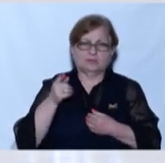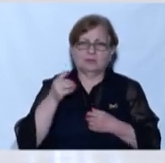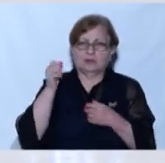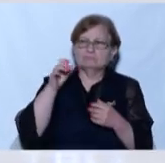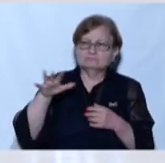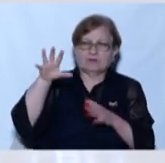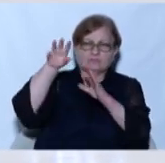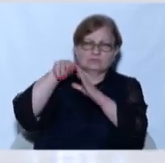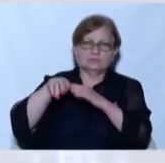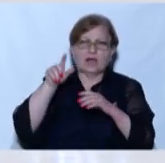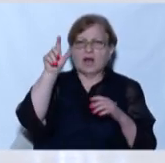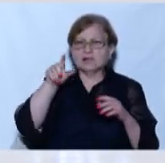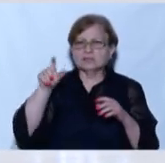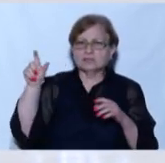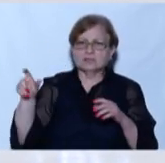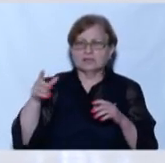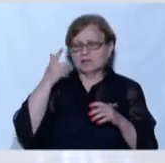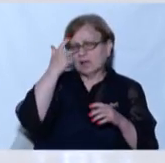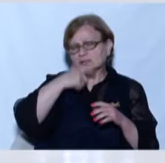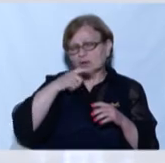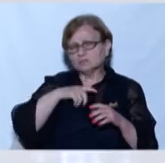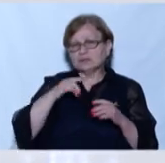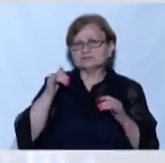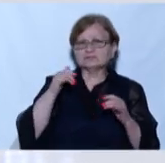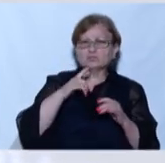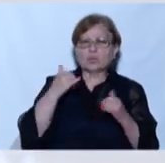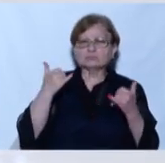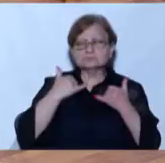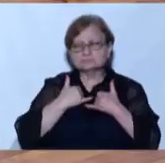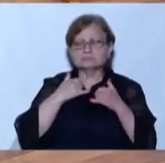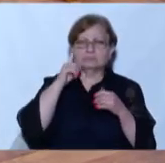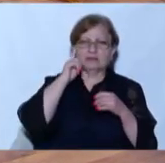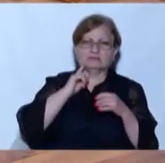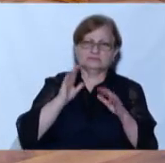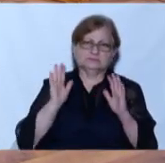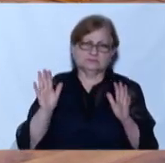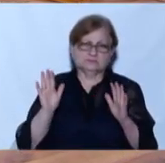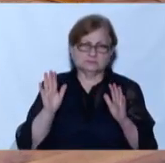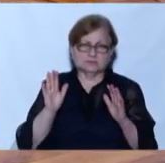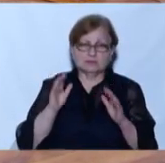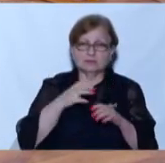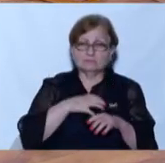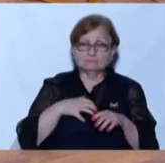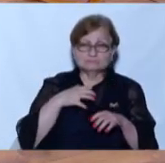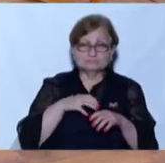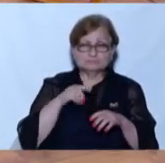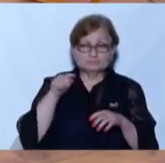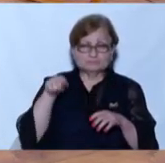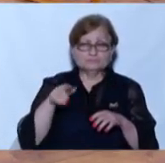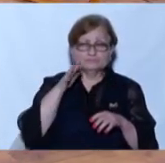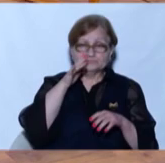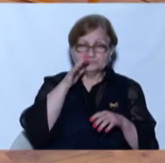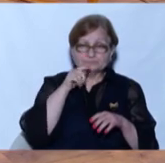და ადამიანი სულ უფრო არის საკუთარ თავს როგორ ასიამონოს ძალიან მნიშვნელოვანია რომ ამ